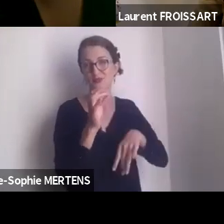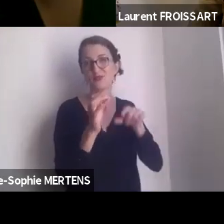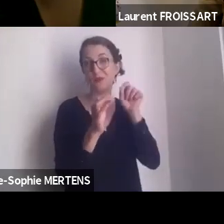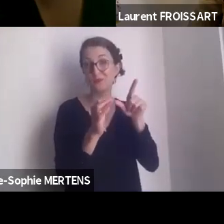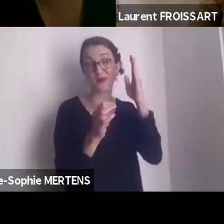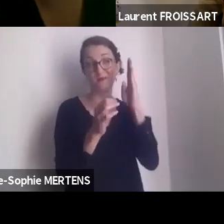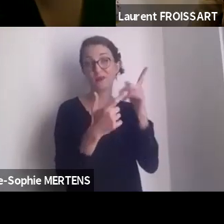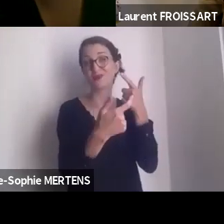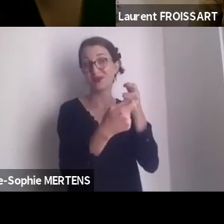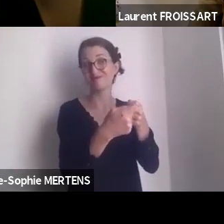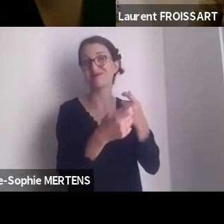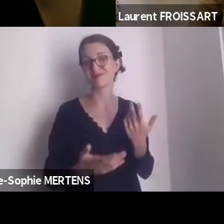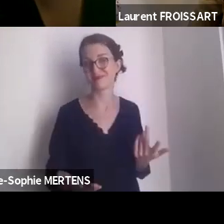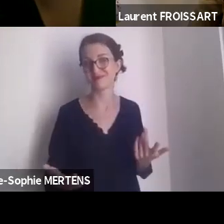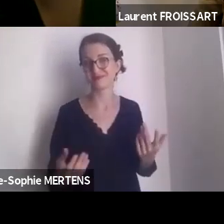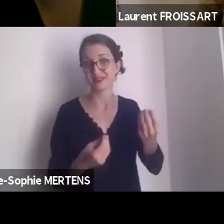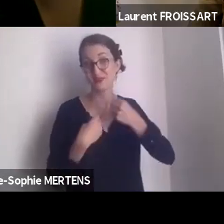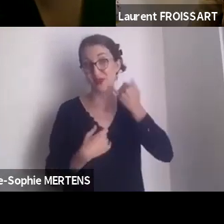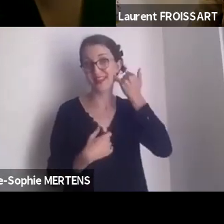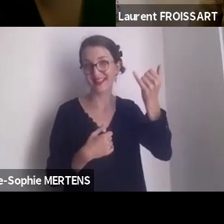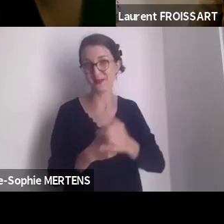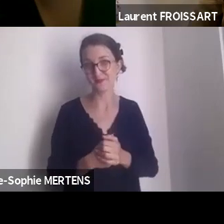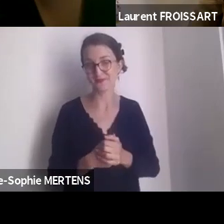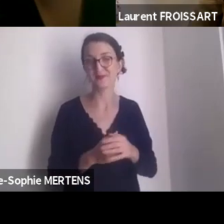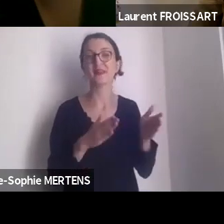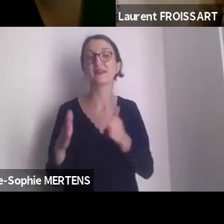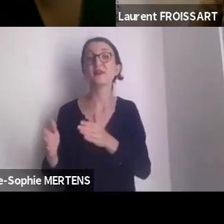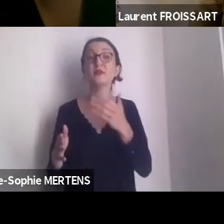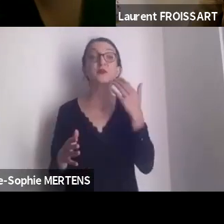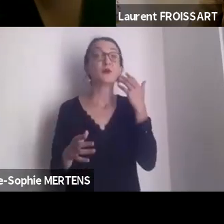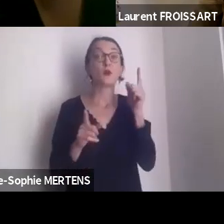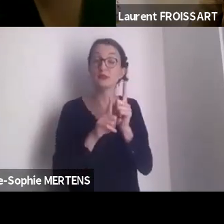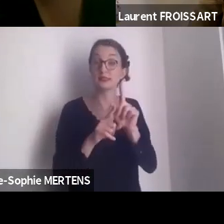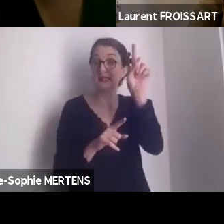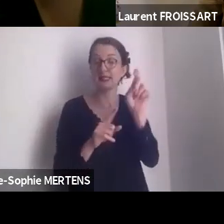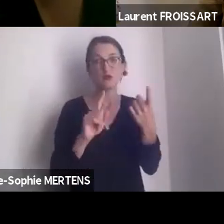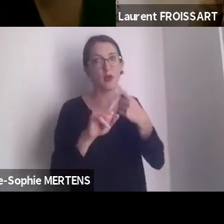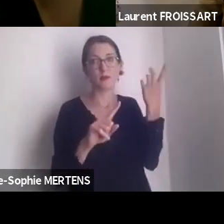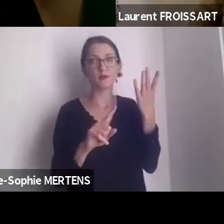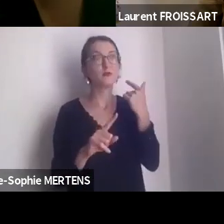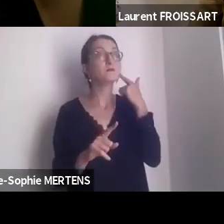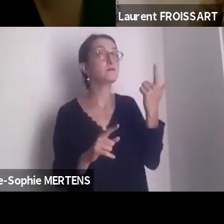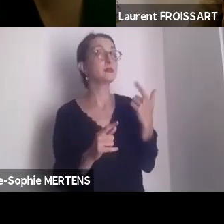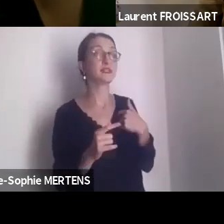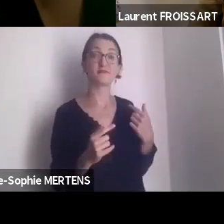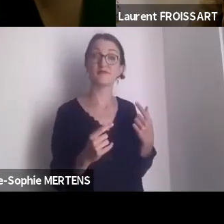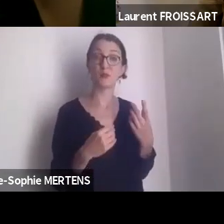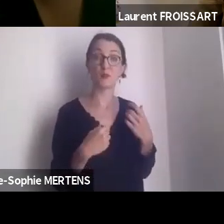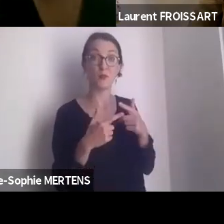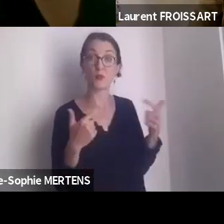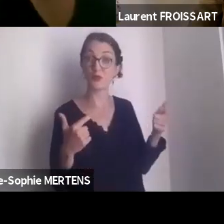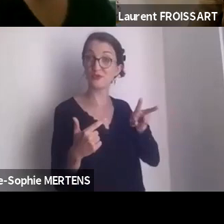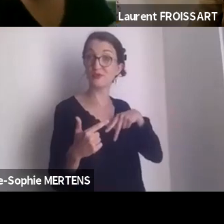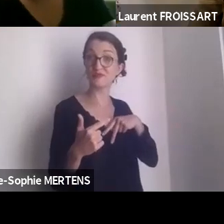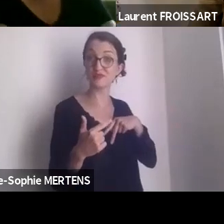questions importantes aussi, c'est si vous deviez investir dans ma solution, combien vous seriez prêt à mettre? Est-ce que vous seriez prêt à mettre? Et est-ce que vous seriez